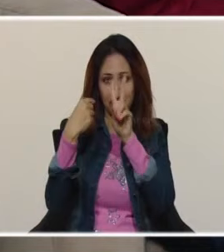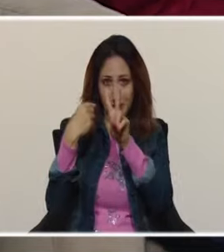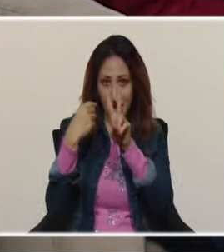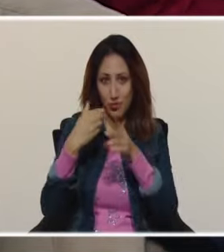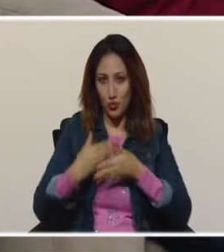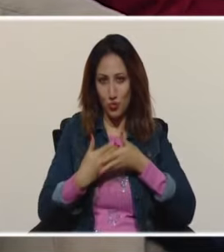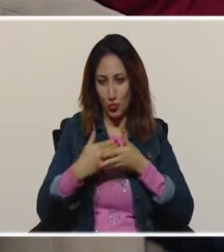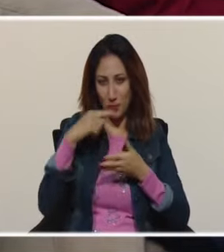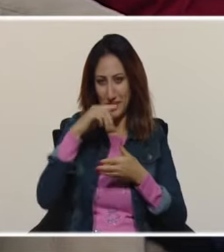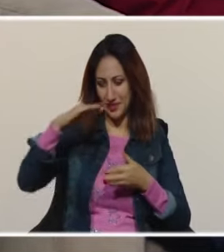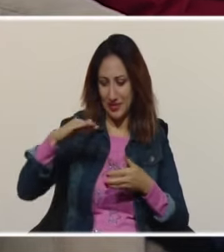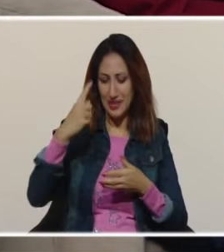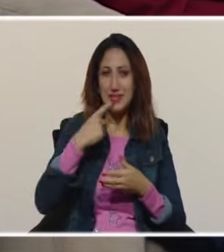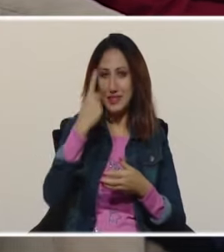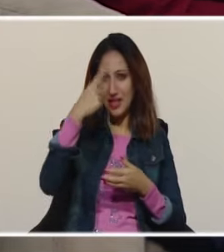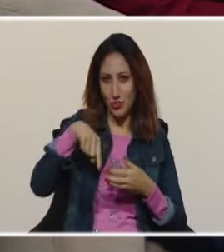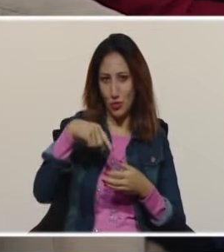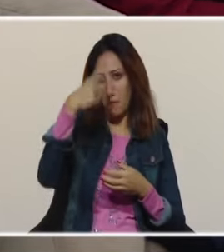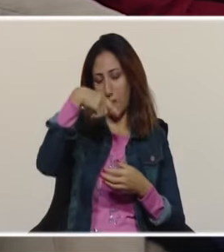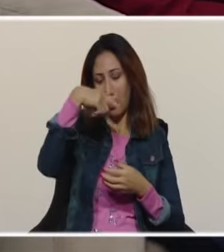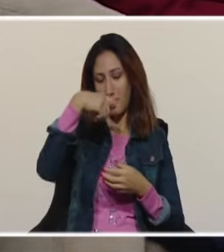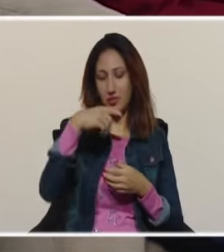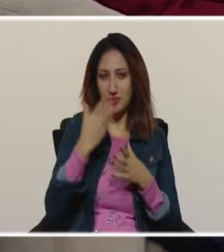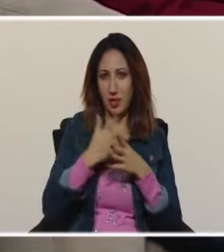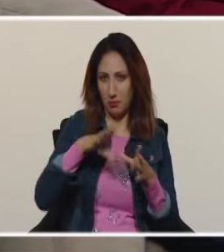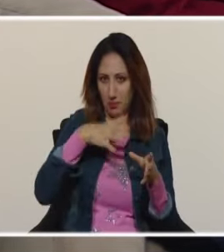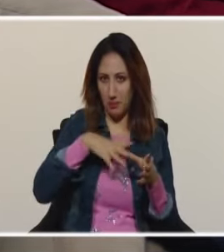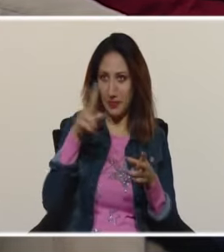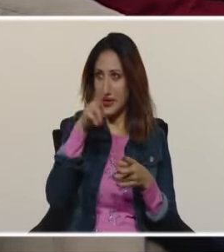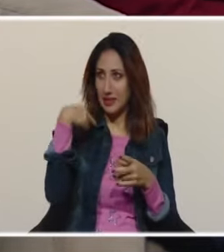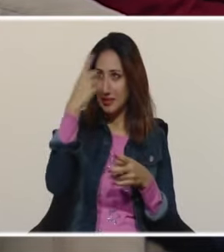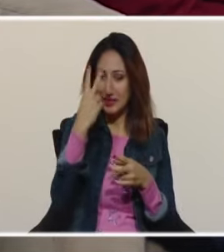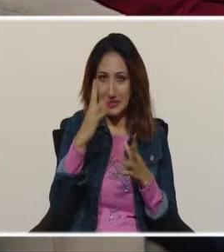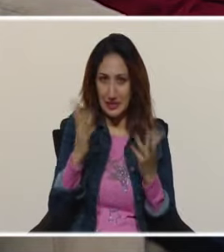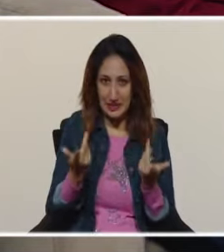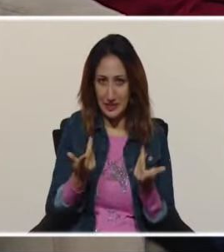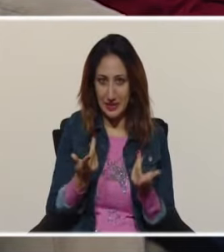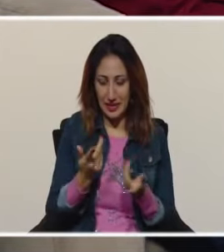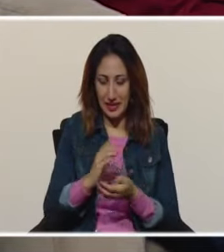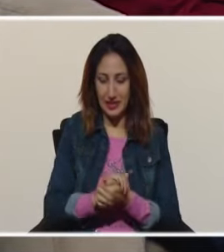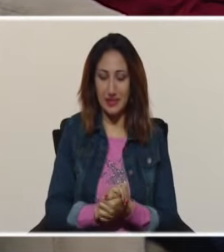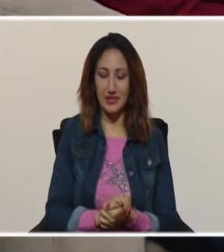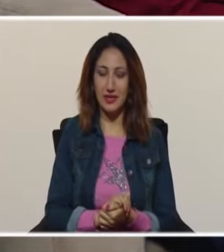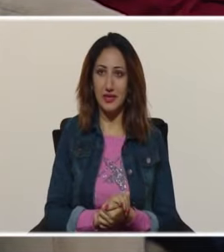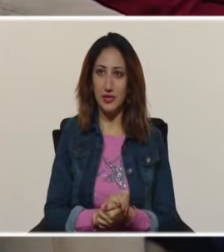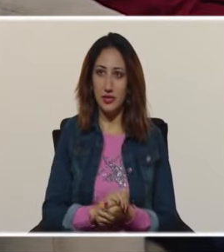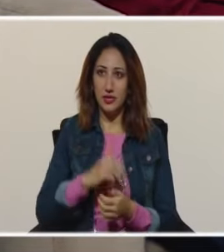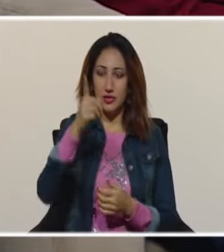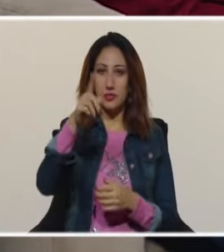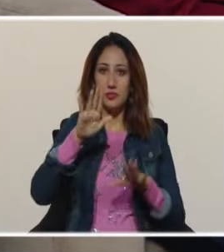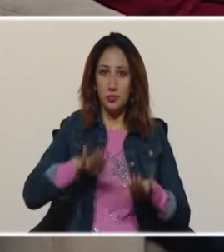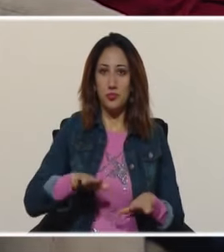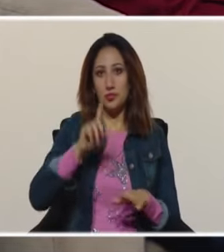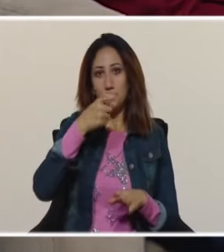بيننا، اخواتي ساعات بيتلخبطوا بيننا. حبيبه شهاب قبل كده حضرتك، احنا قاعدين مع بعض في كافيه